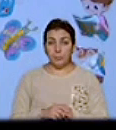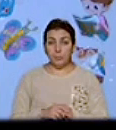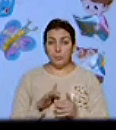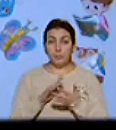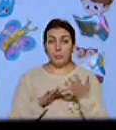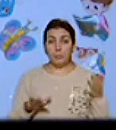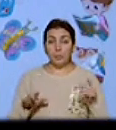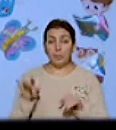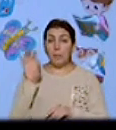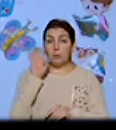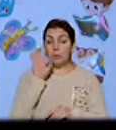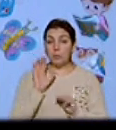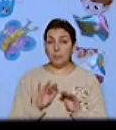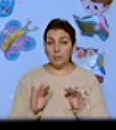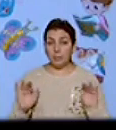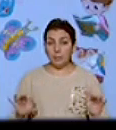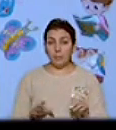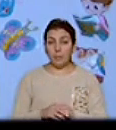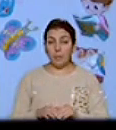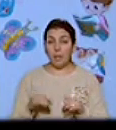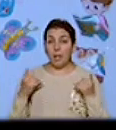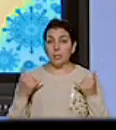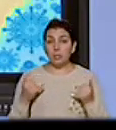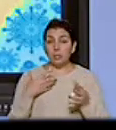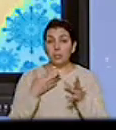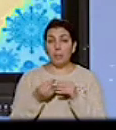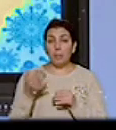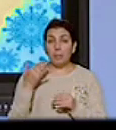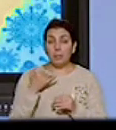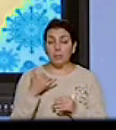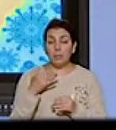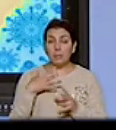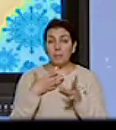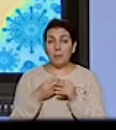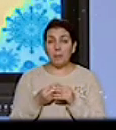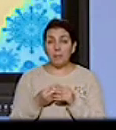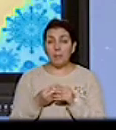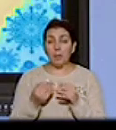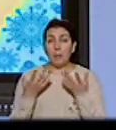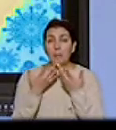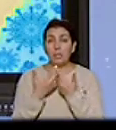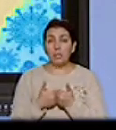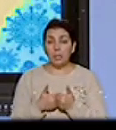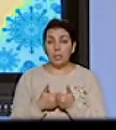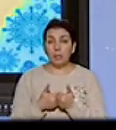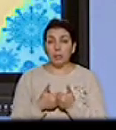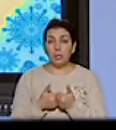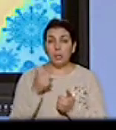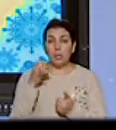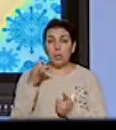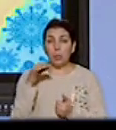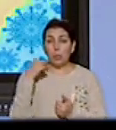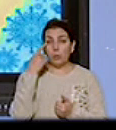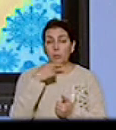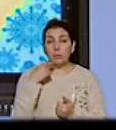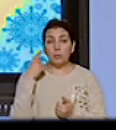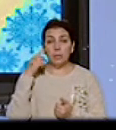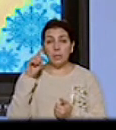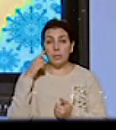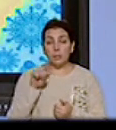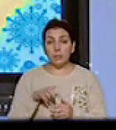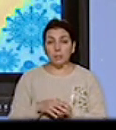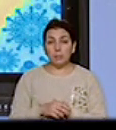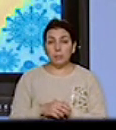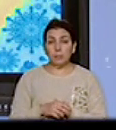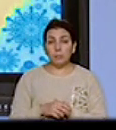материал. Прослушали, ребята? А сейчас давайте мы с вами посчитаем героев